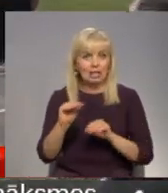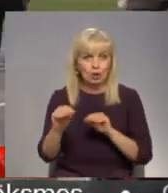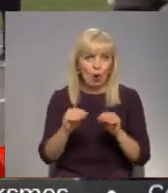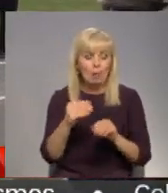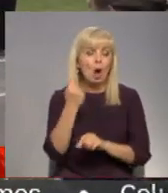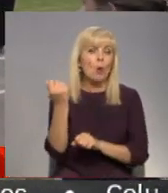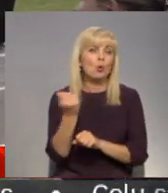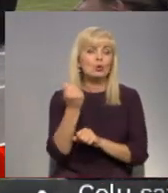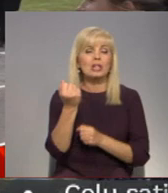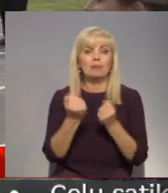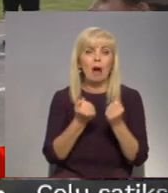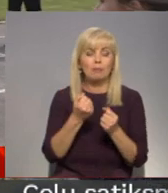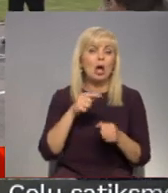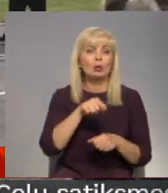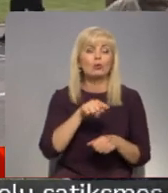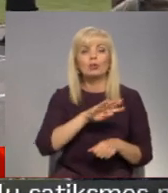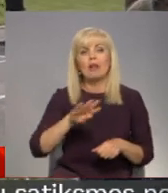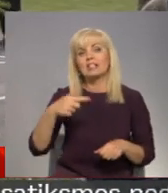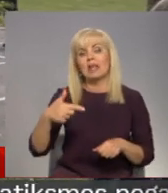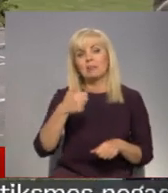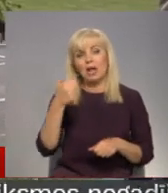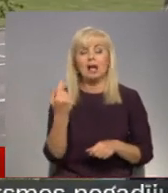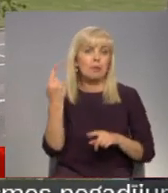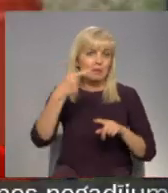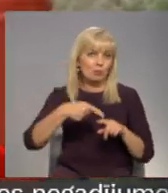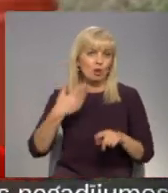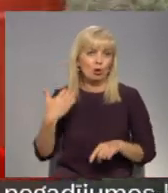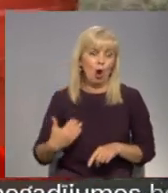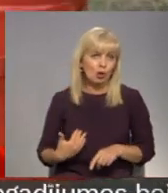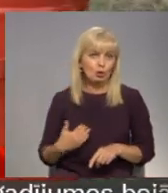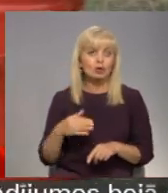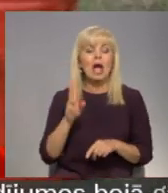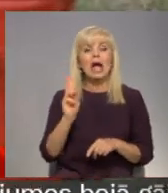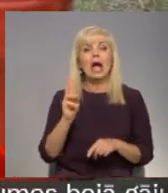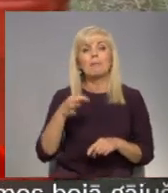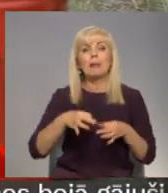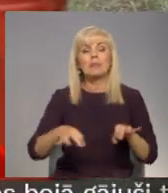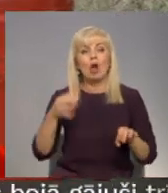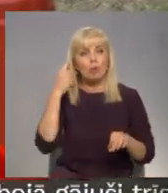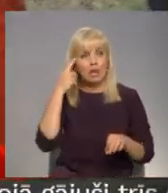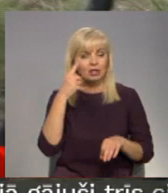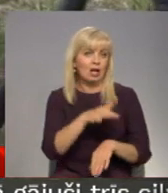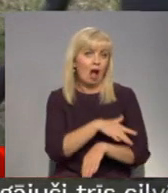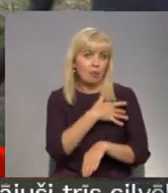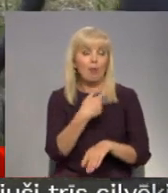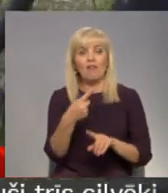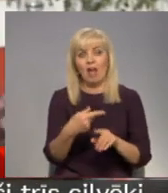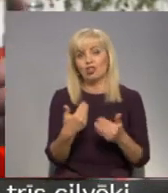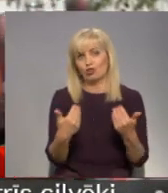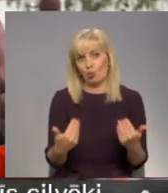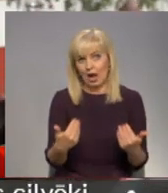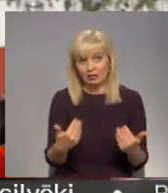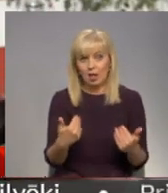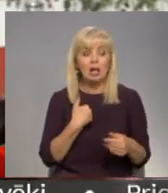kas 1970. Gadā kā pirmais Kuldīgas rajonā nonāca pie Kabiles brīvprātīgajiem, kalpo joprojām. Piemēram,